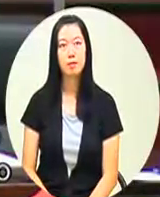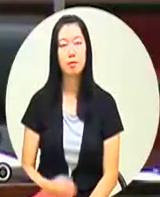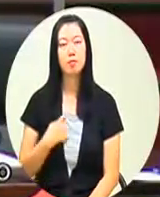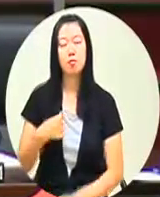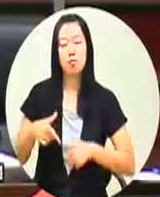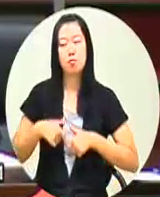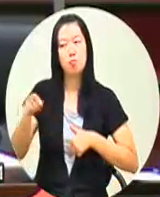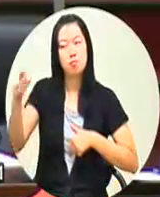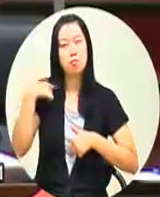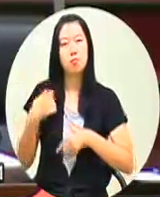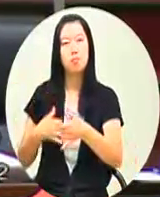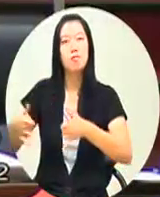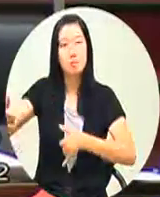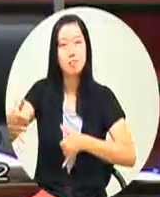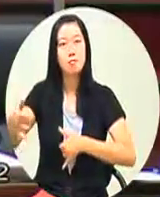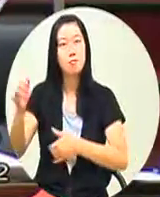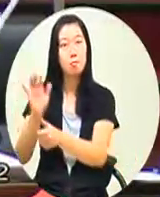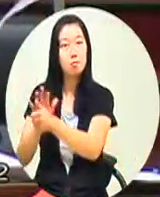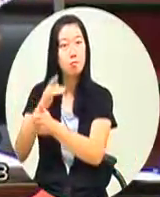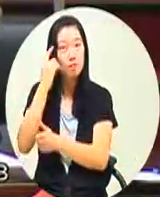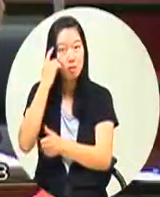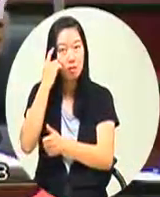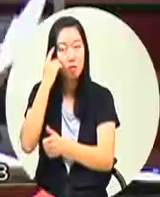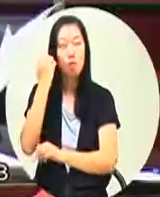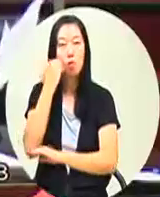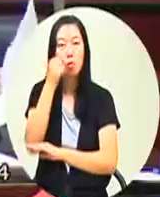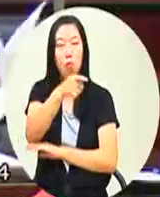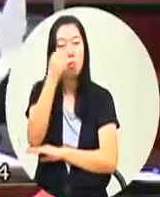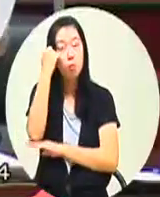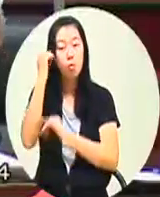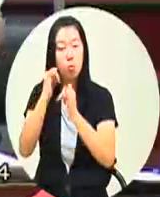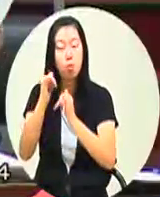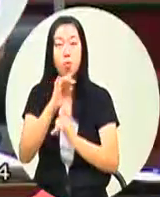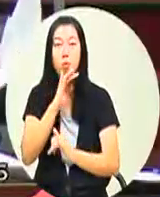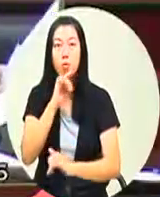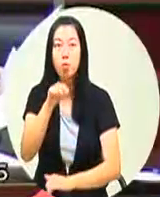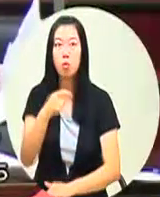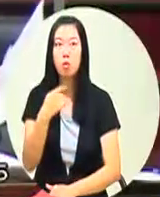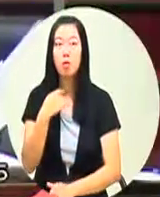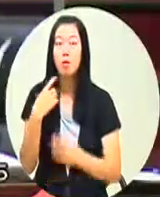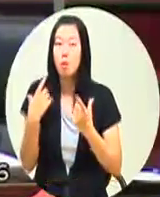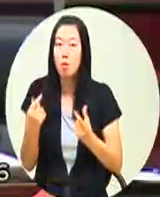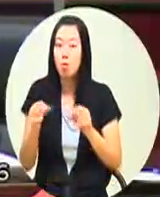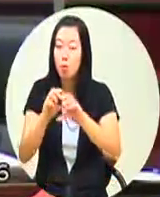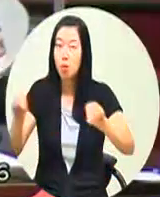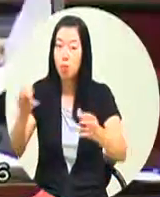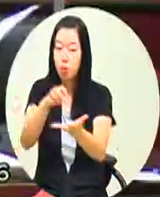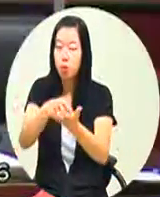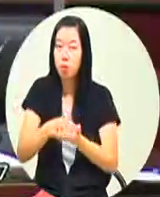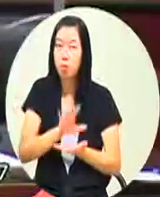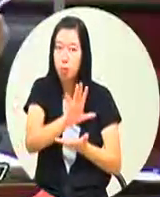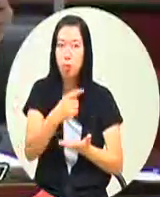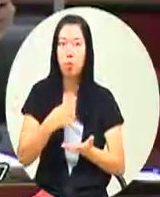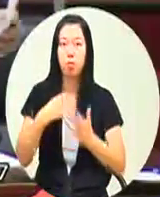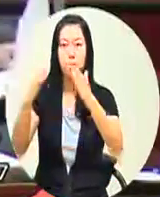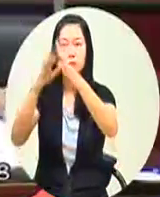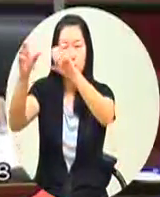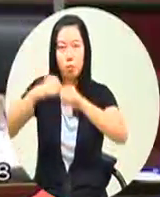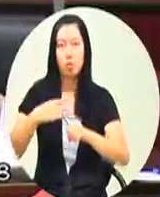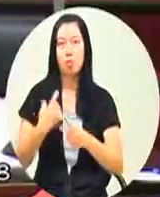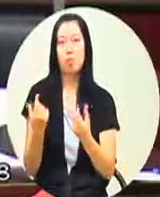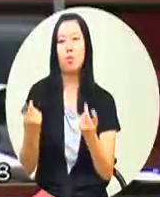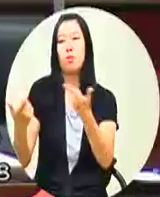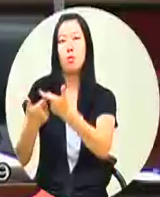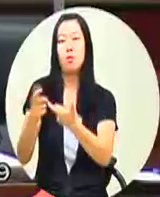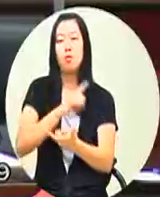了，嗯，如果我是住户，然后我原来这个土地我是有所有权，哈，啊，你们搞我拆，我嘛配合，让你拆不要